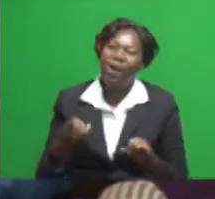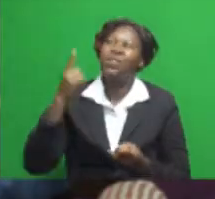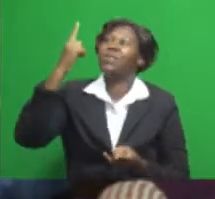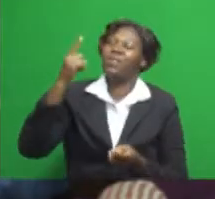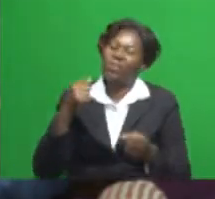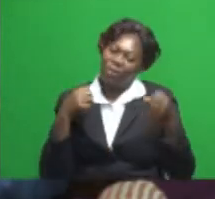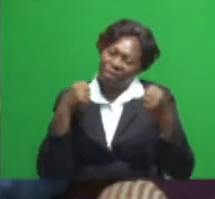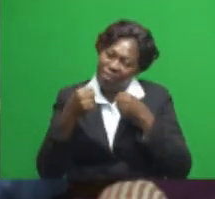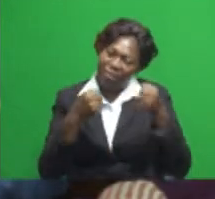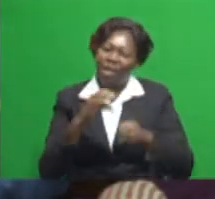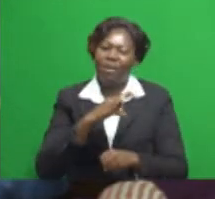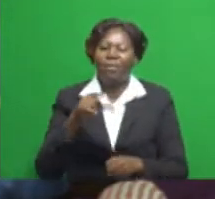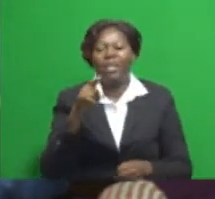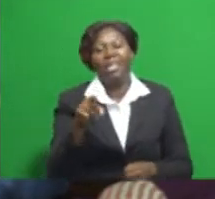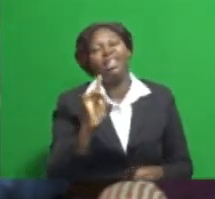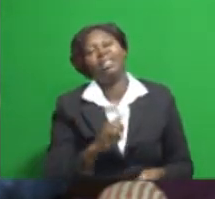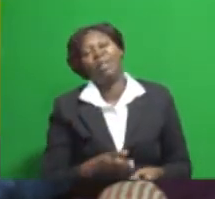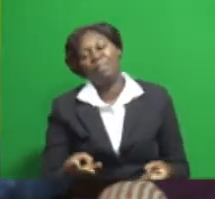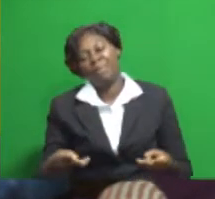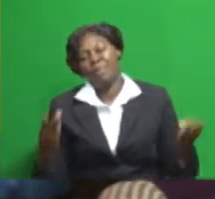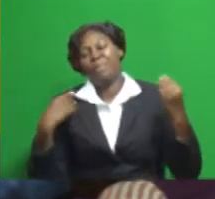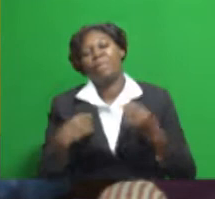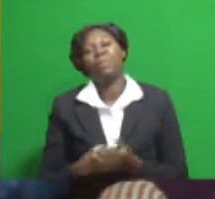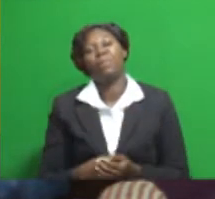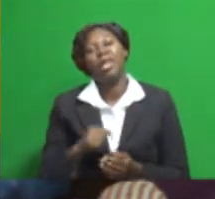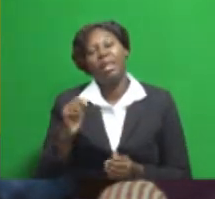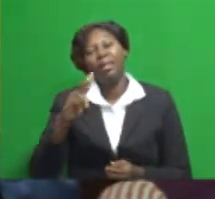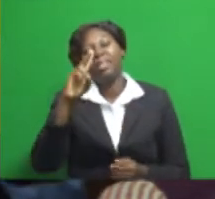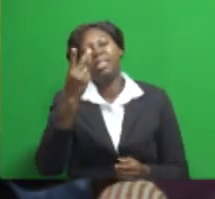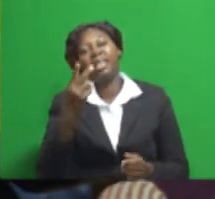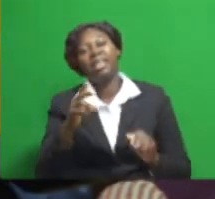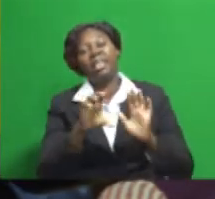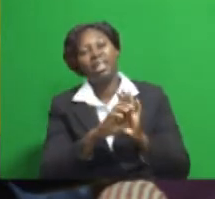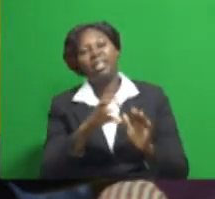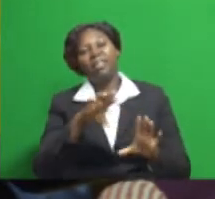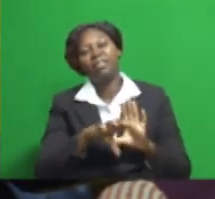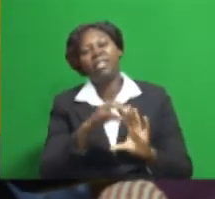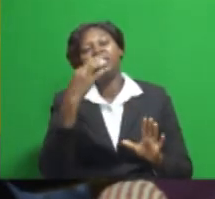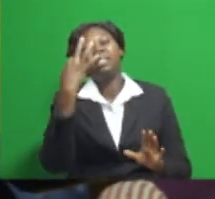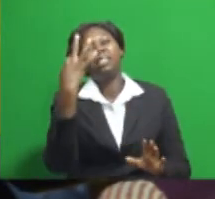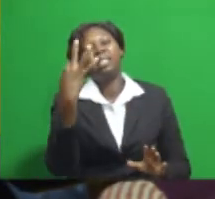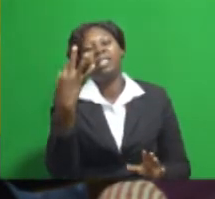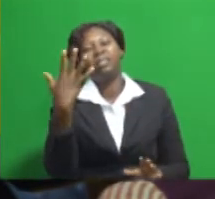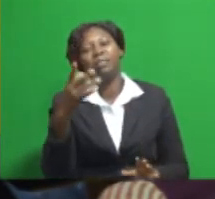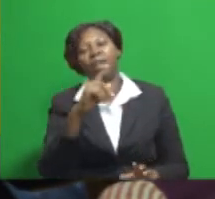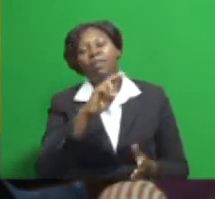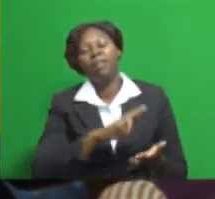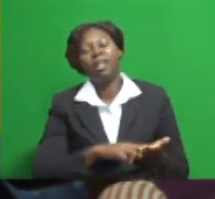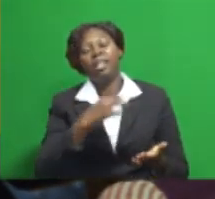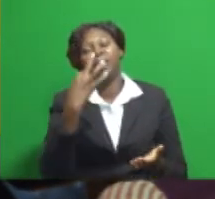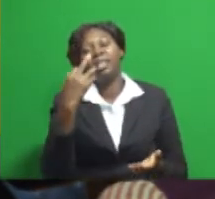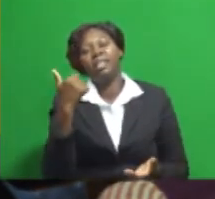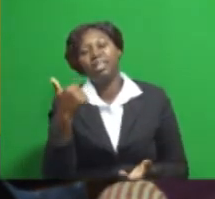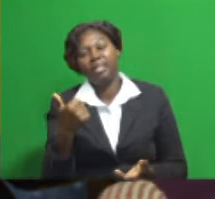36. Madzimambo echipiri 19 verse 35 na 36. Ehe. Zvinona usiku ihwo. Mutumwa waJehovha